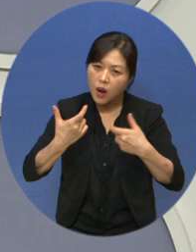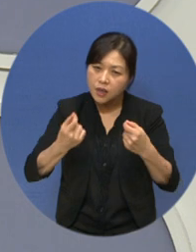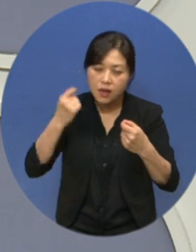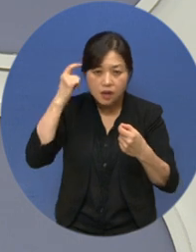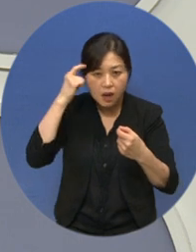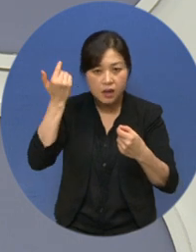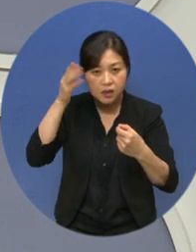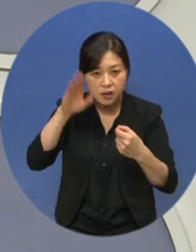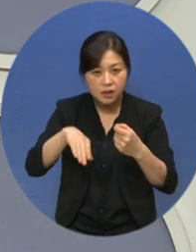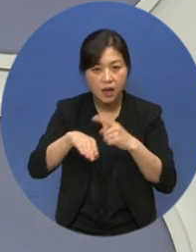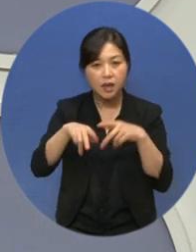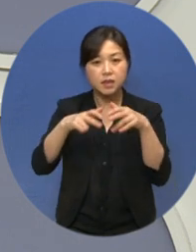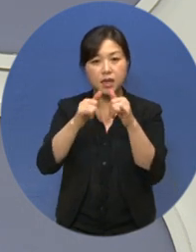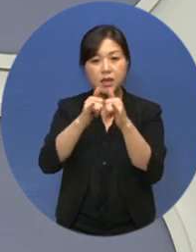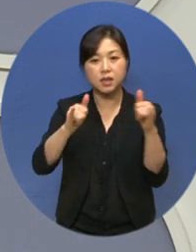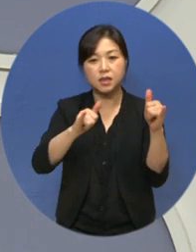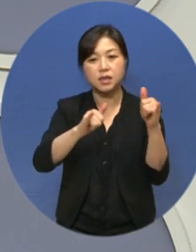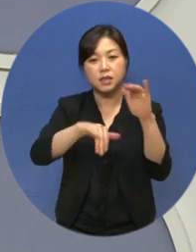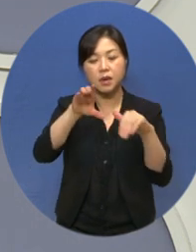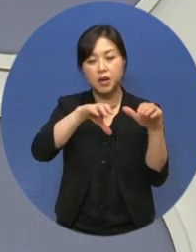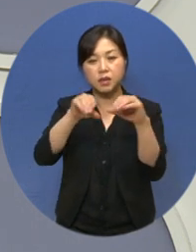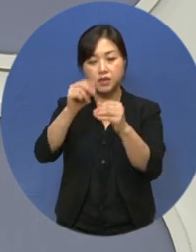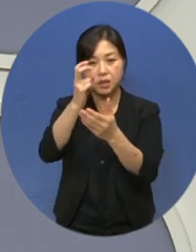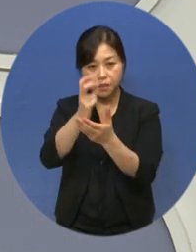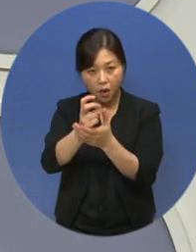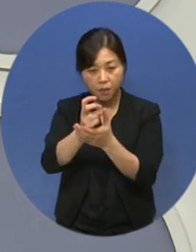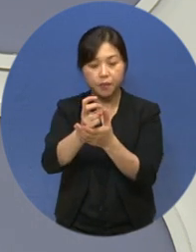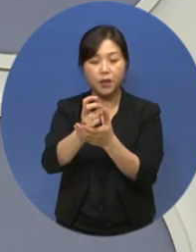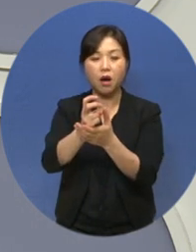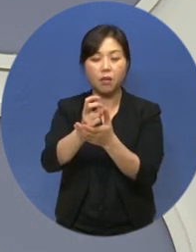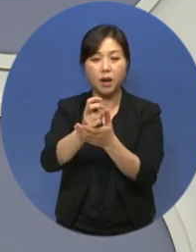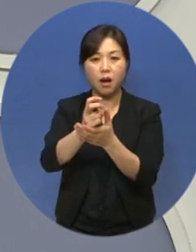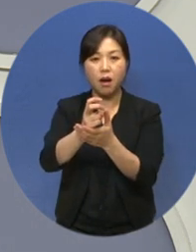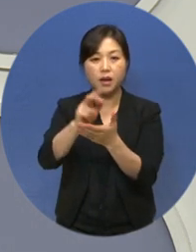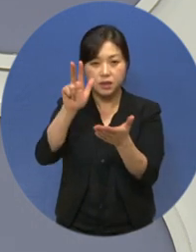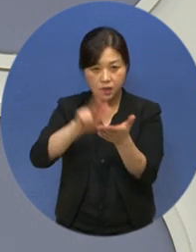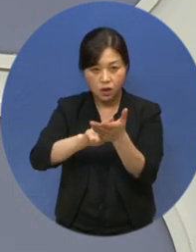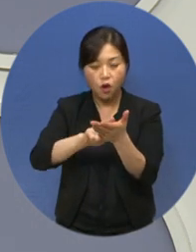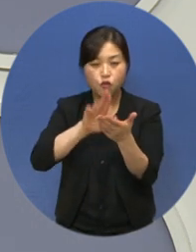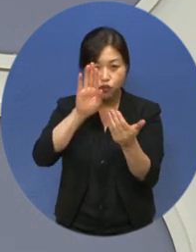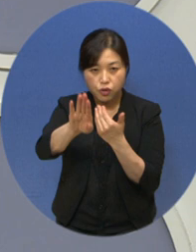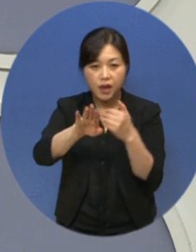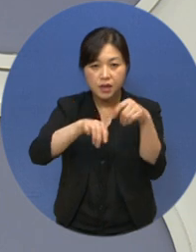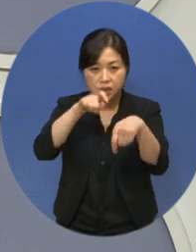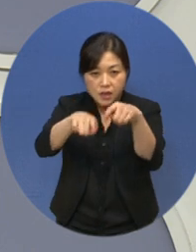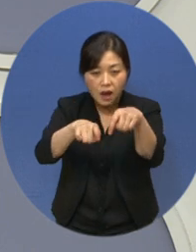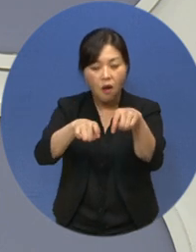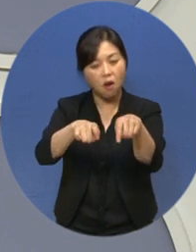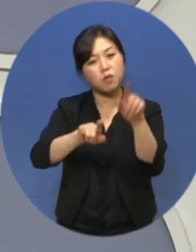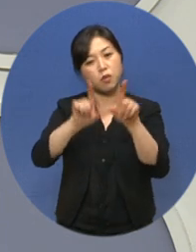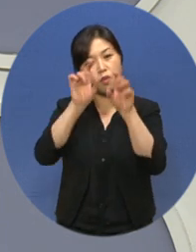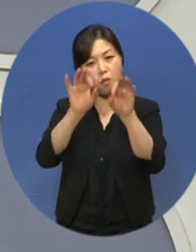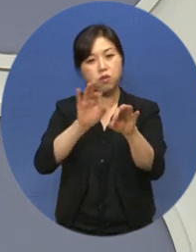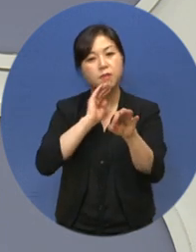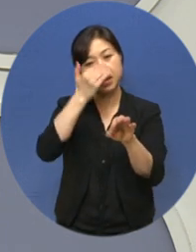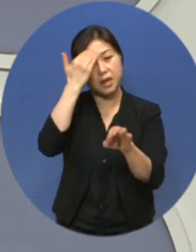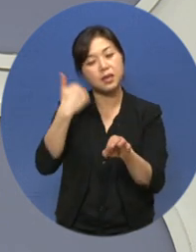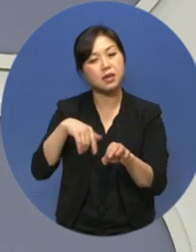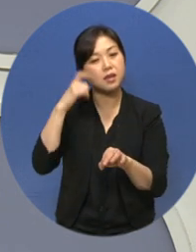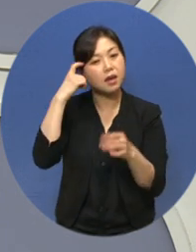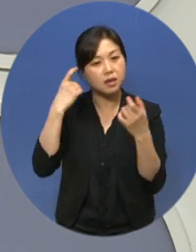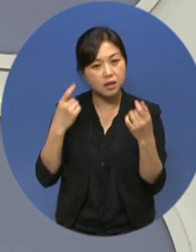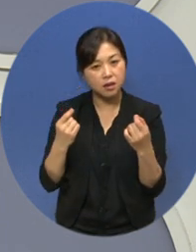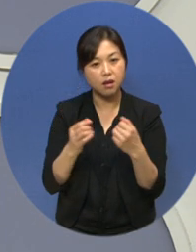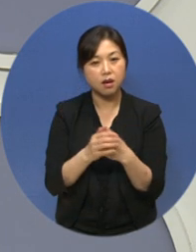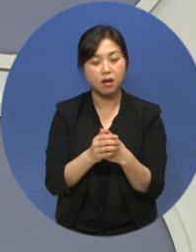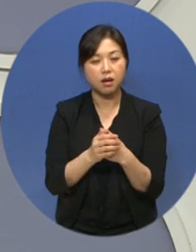것도 예 장애인 복지 로 해서 굉장히 다행스럽다 생각하고요 이런 여러 가지 방향 때문에 추천 온도에서도 장애인